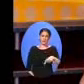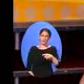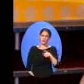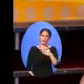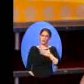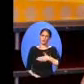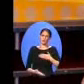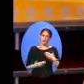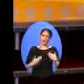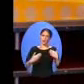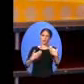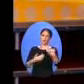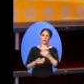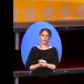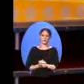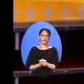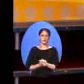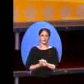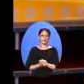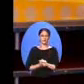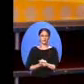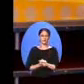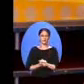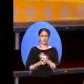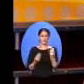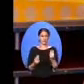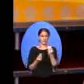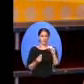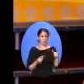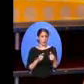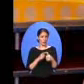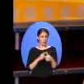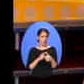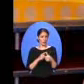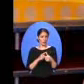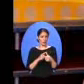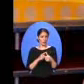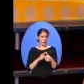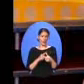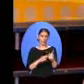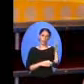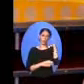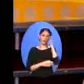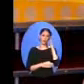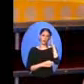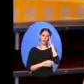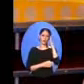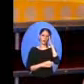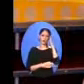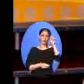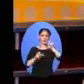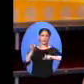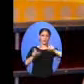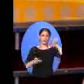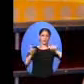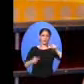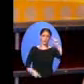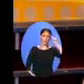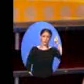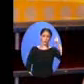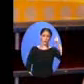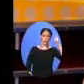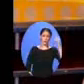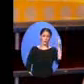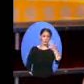לנגד עיניכם? הדבר הראשון זה לעורר את המודעות, שאנשים ידעו,